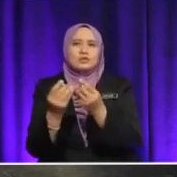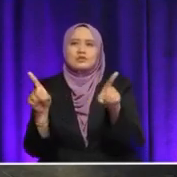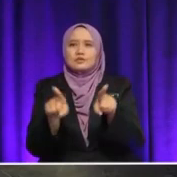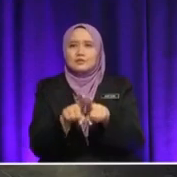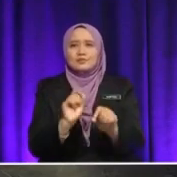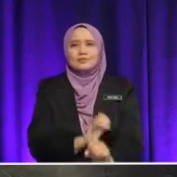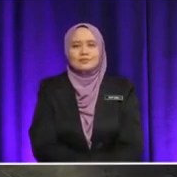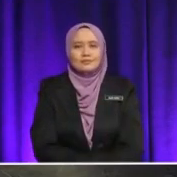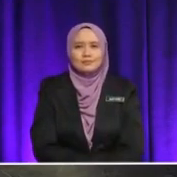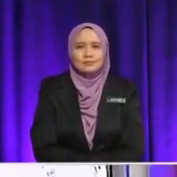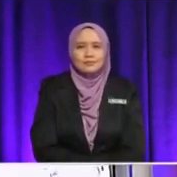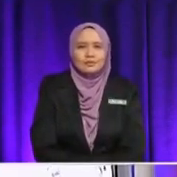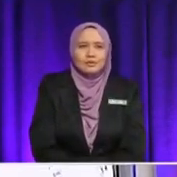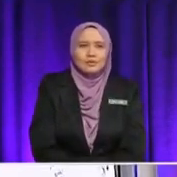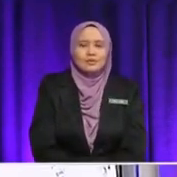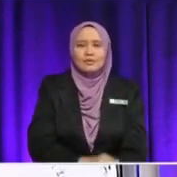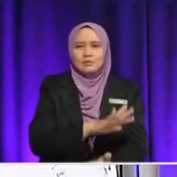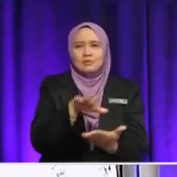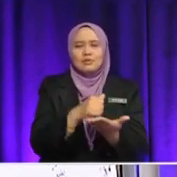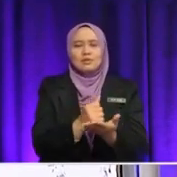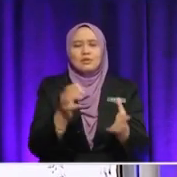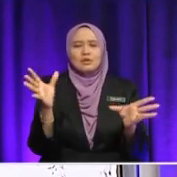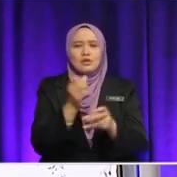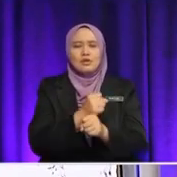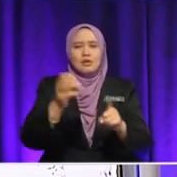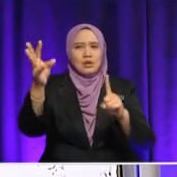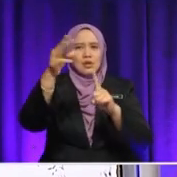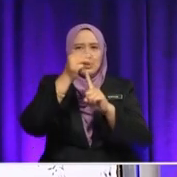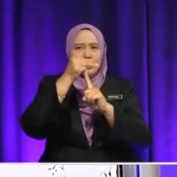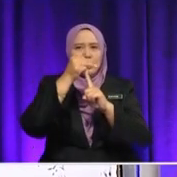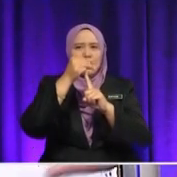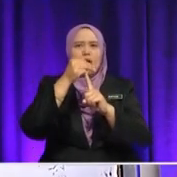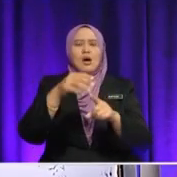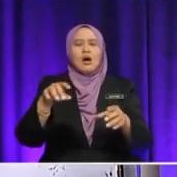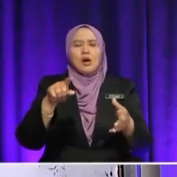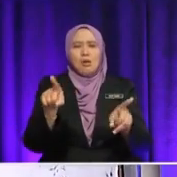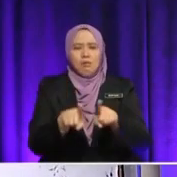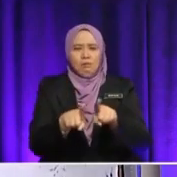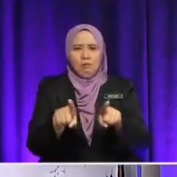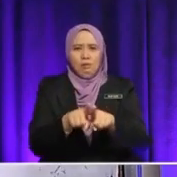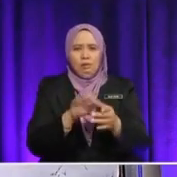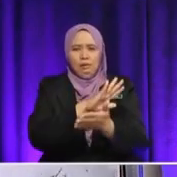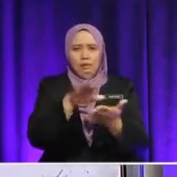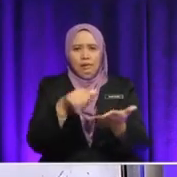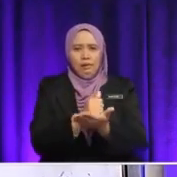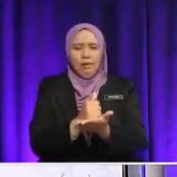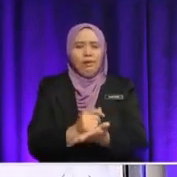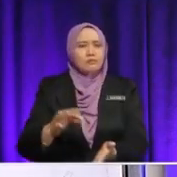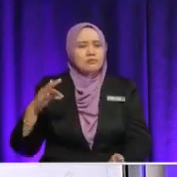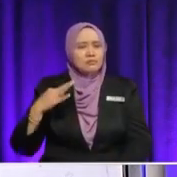dan lima Iman bermaksud kesemua mendapat maka yang sama ke semua Cemerlang dan kesemua calon ikhlas dalam